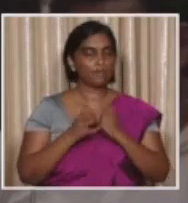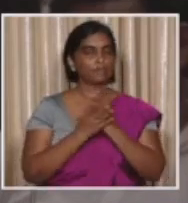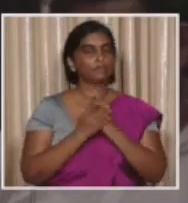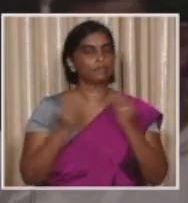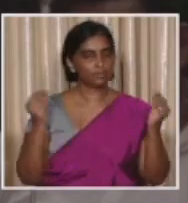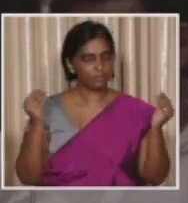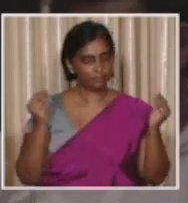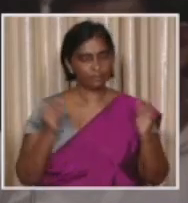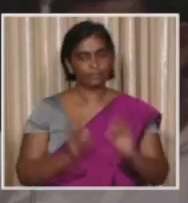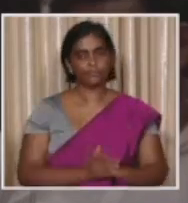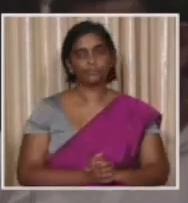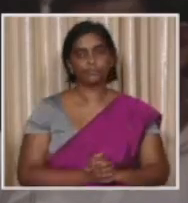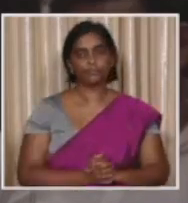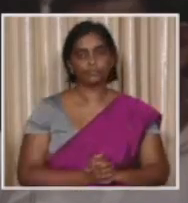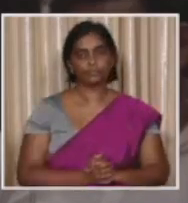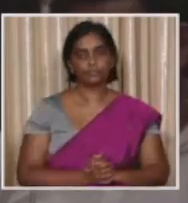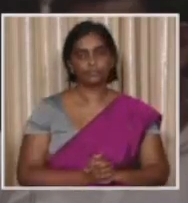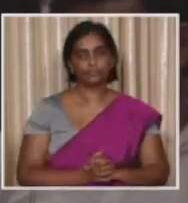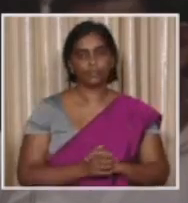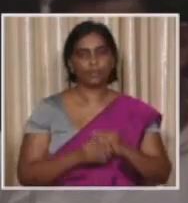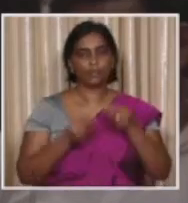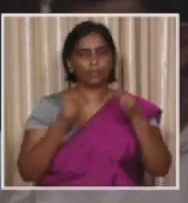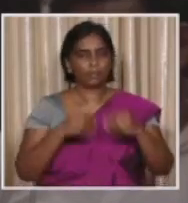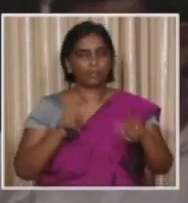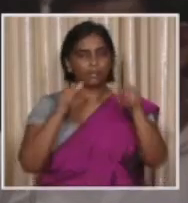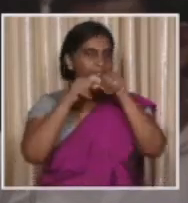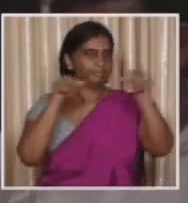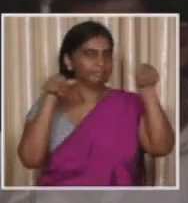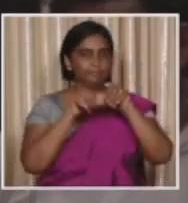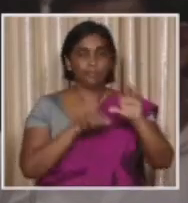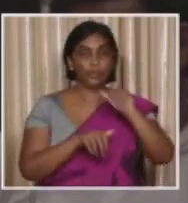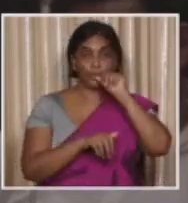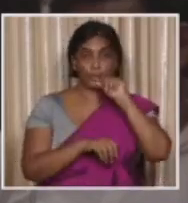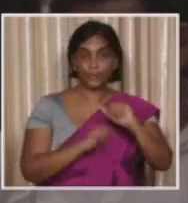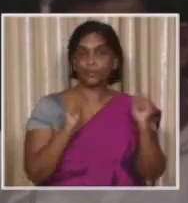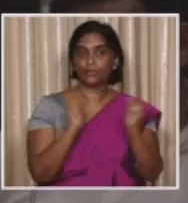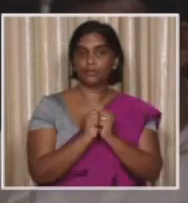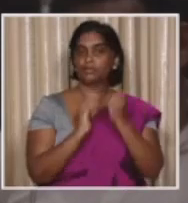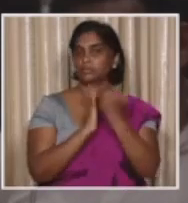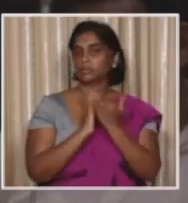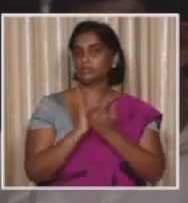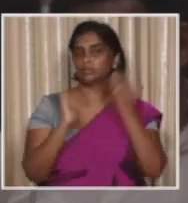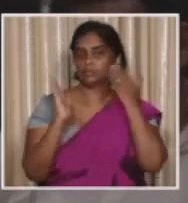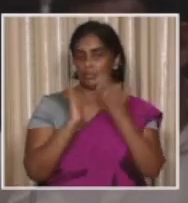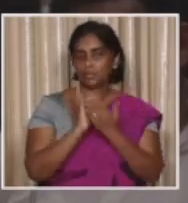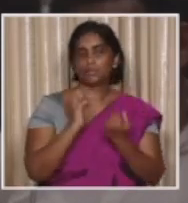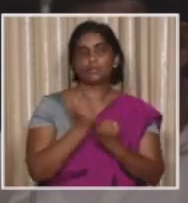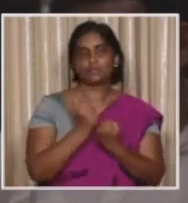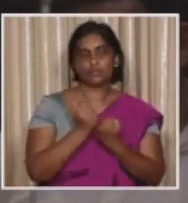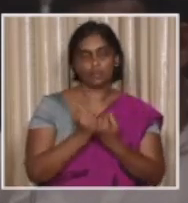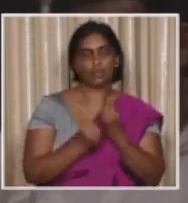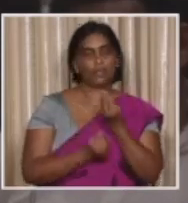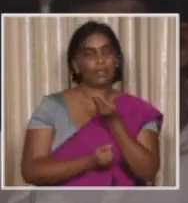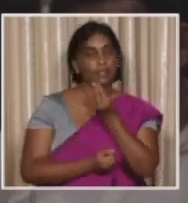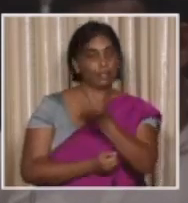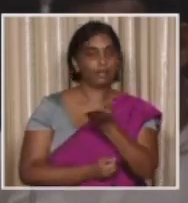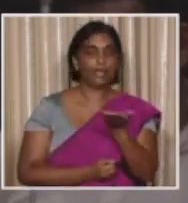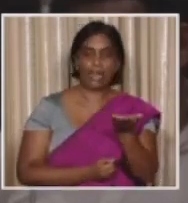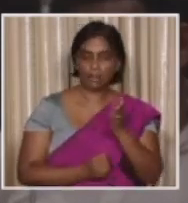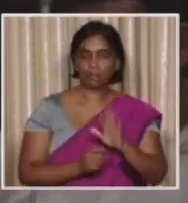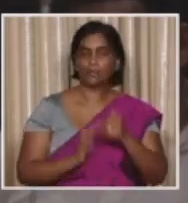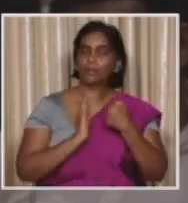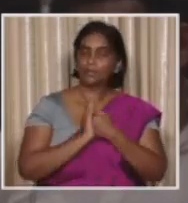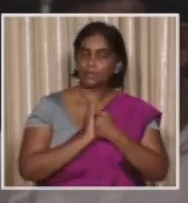සඳහා සුළු පැලස්තර වෙනුවට ස්ථිරසාර වැඩපිළිවෙලක් වෙනුවෙන් සහාය ලබා දෙන්න කියන ඉල්ලීම.